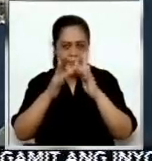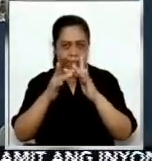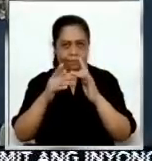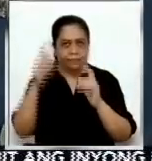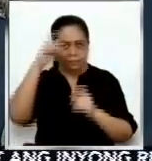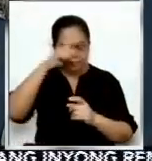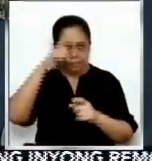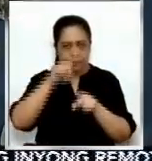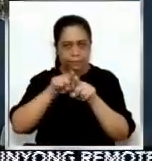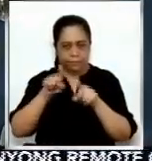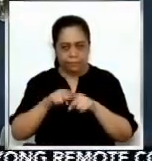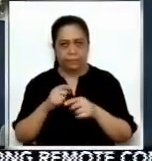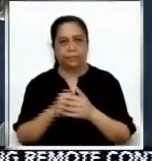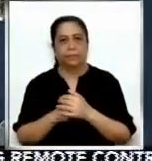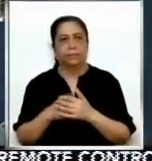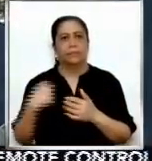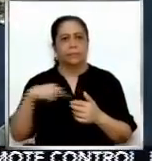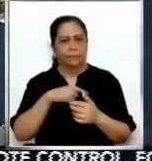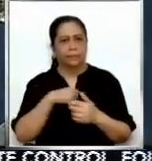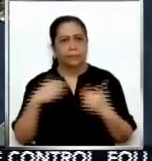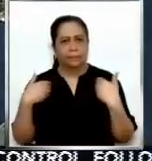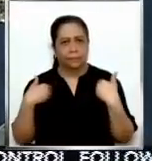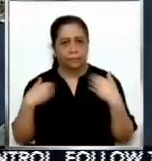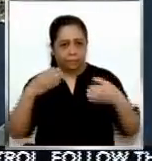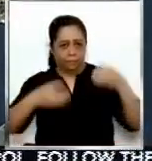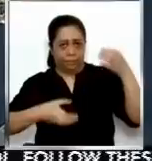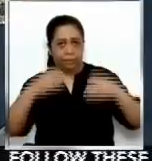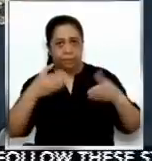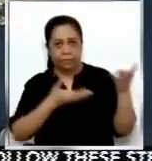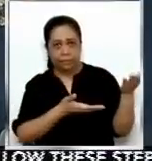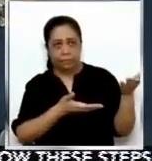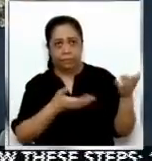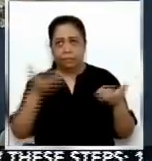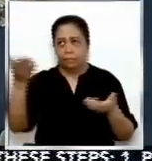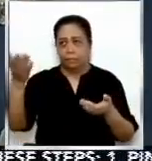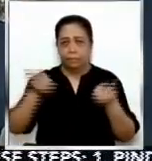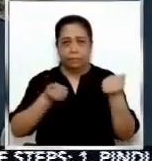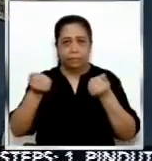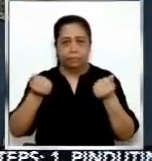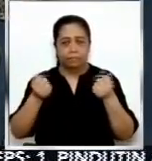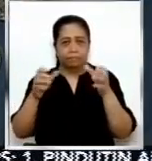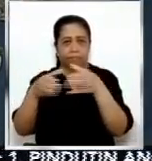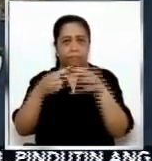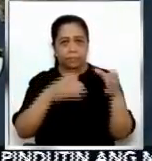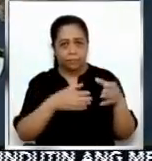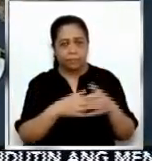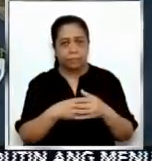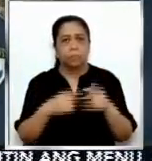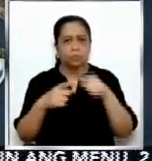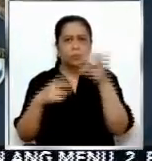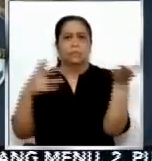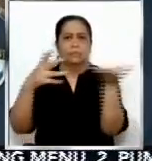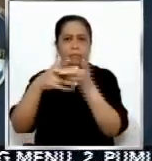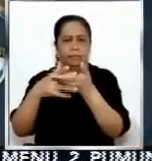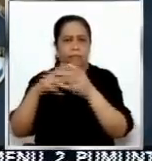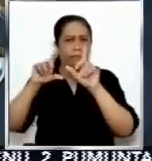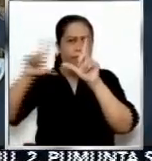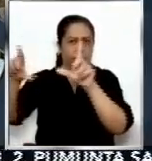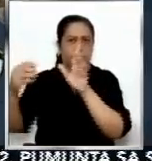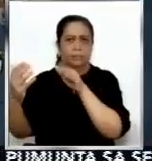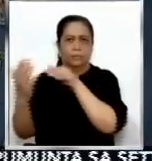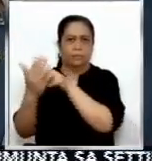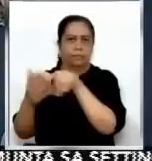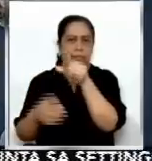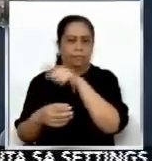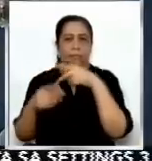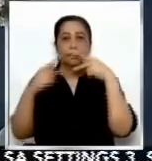tayo. We have the courts, we have administrative bodies to file charges against public